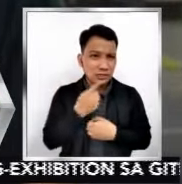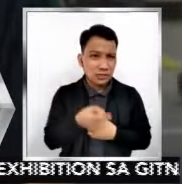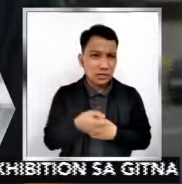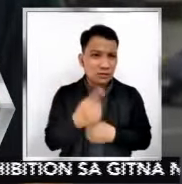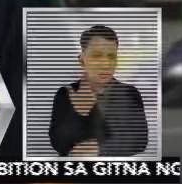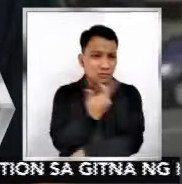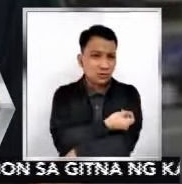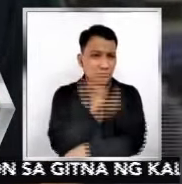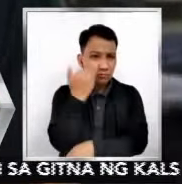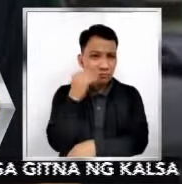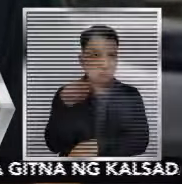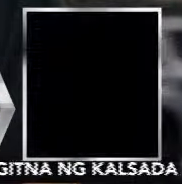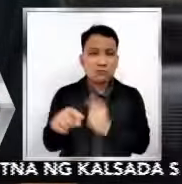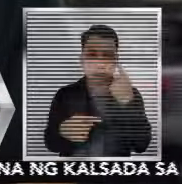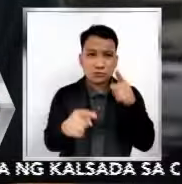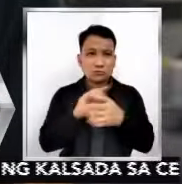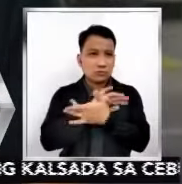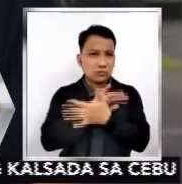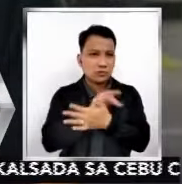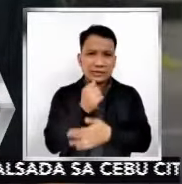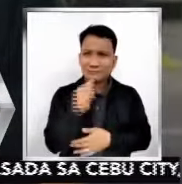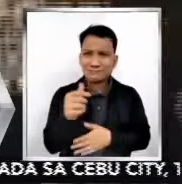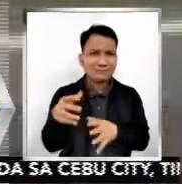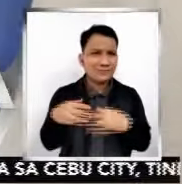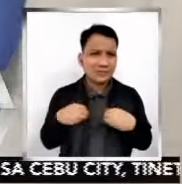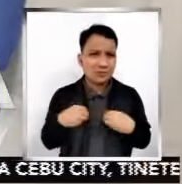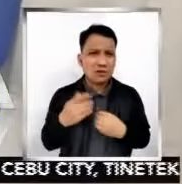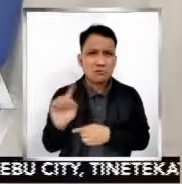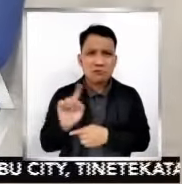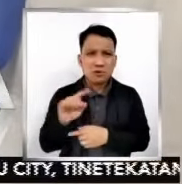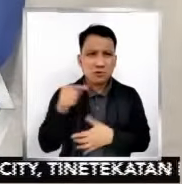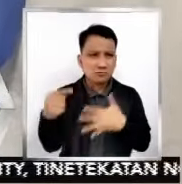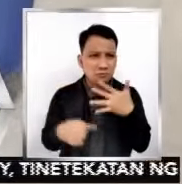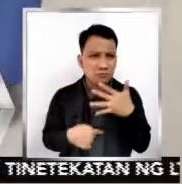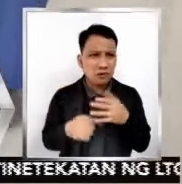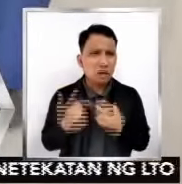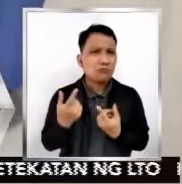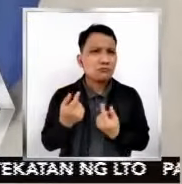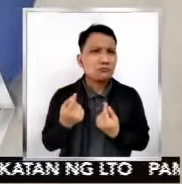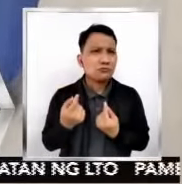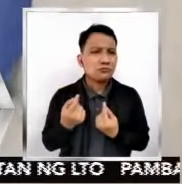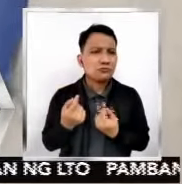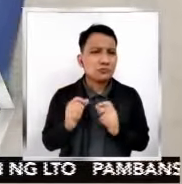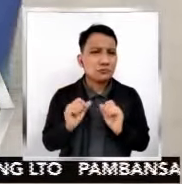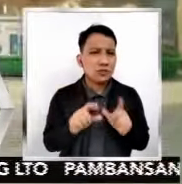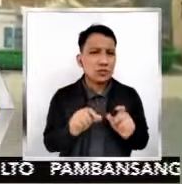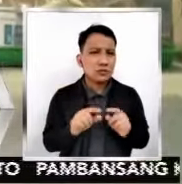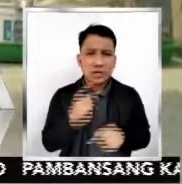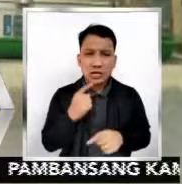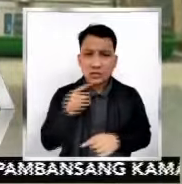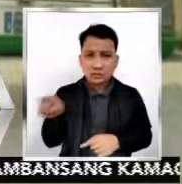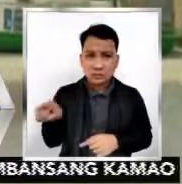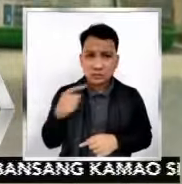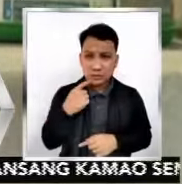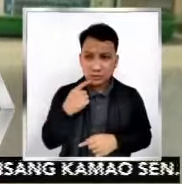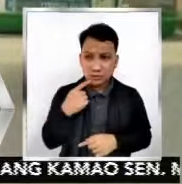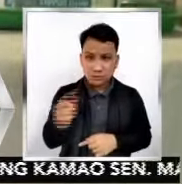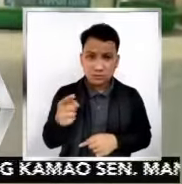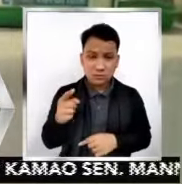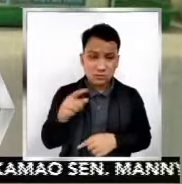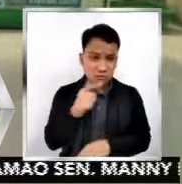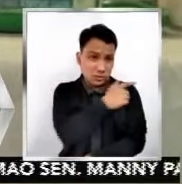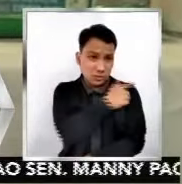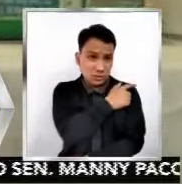COVID, kaya hindi katanggap-tanggap na pagkakitaan ito. Kinimok din ni Eliazar ang publiko na i-report sa pulisya ang sino